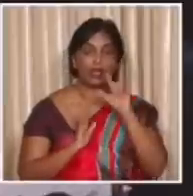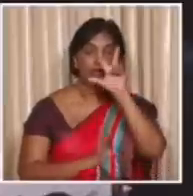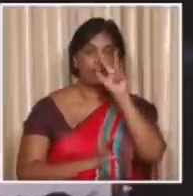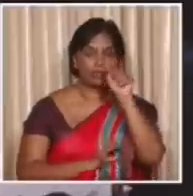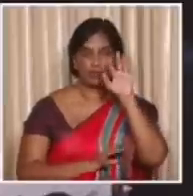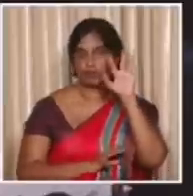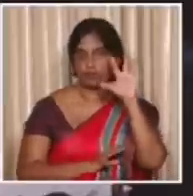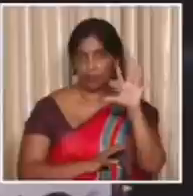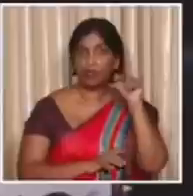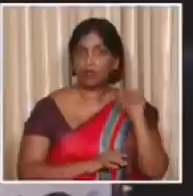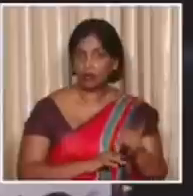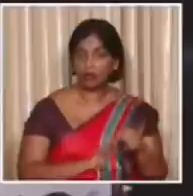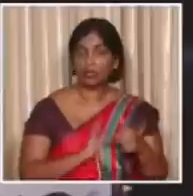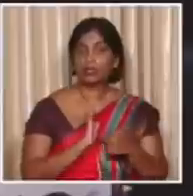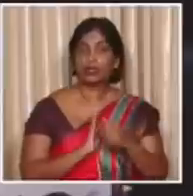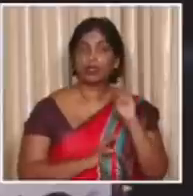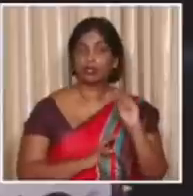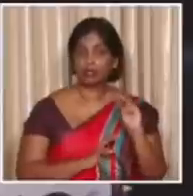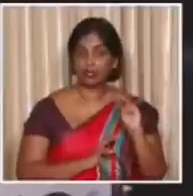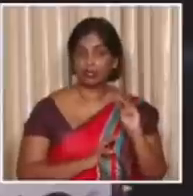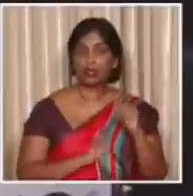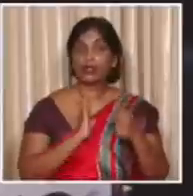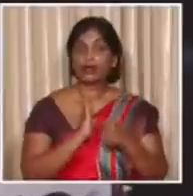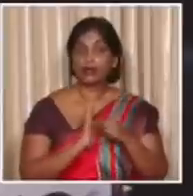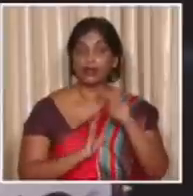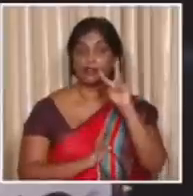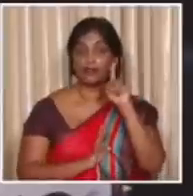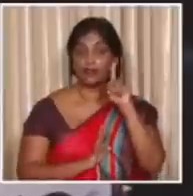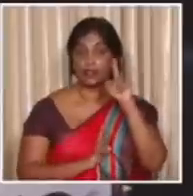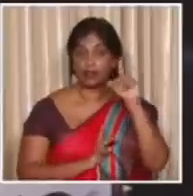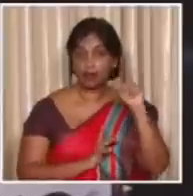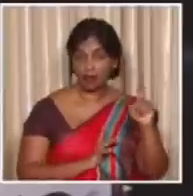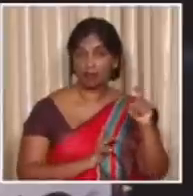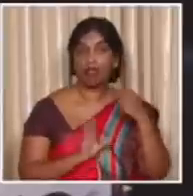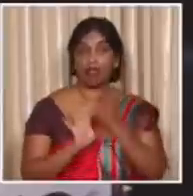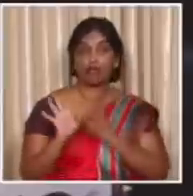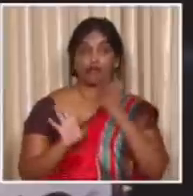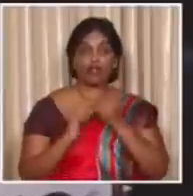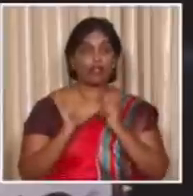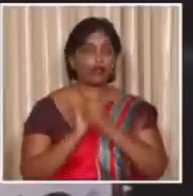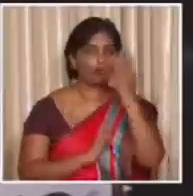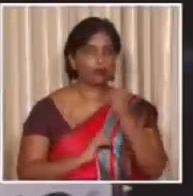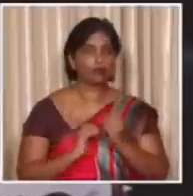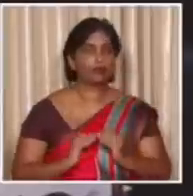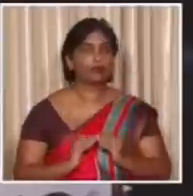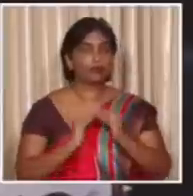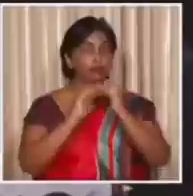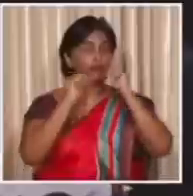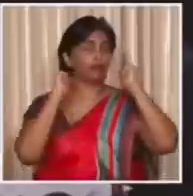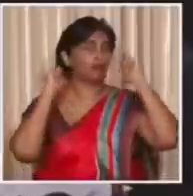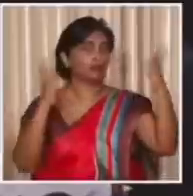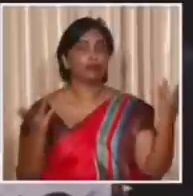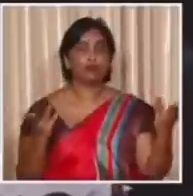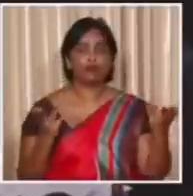8.5යි. අද ට්‍රිලියන 30යි. ඒ කියන්නේ ට්‍රිලියන 21ක හමාරක් මේ අවුරුදු 7ක් ණය ආරම්භ තියෙනවා. එහෙනම් සංවර්ධනේ දෝරගලගෙන යන්න බෑ. ණය